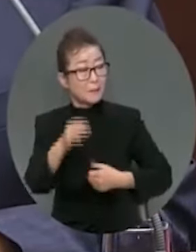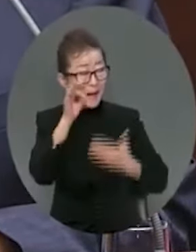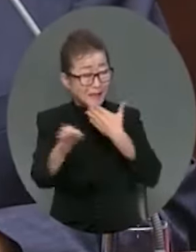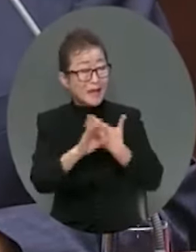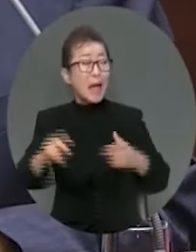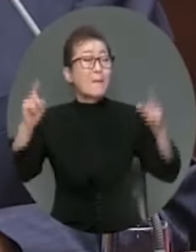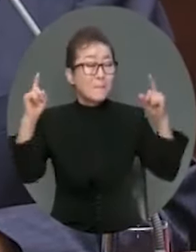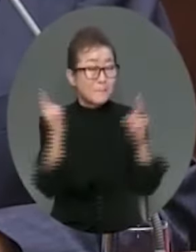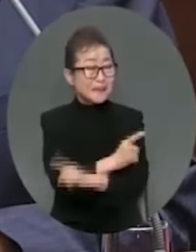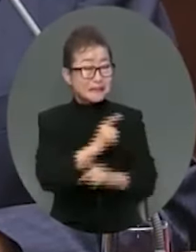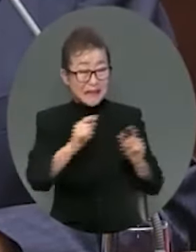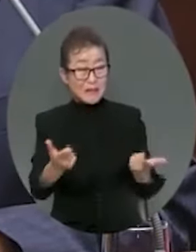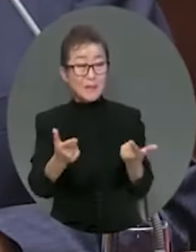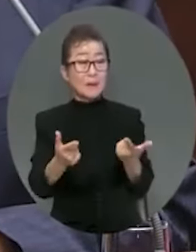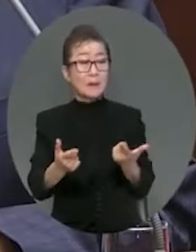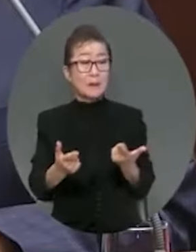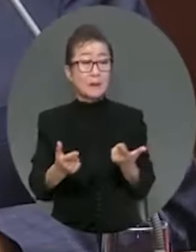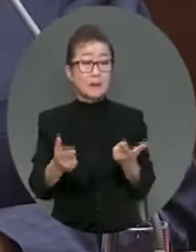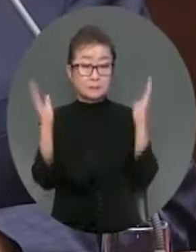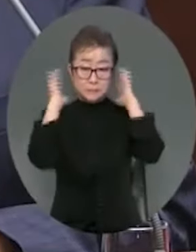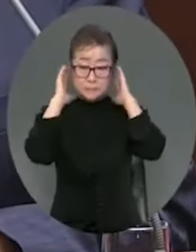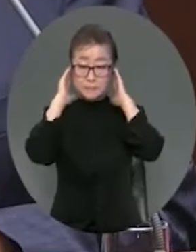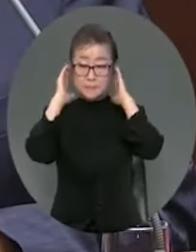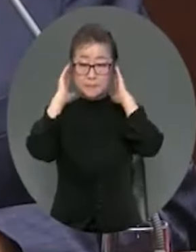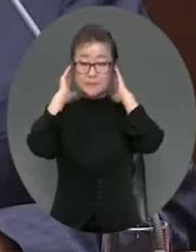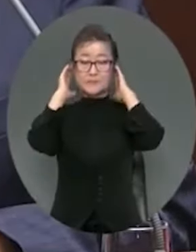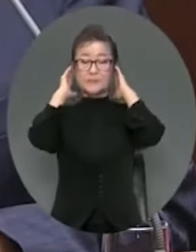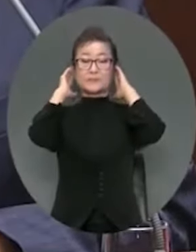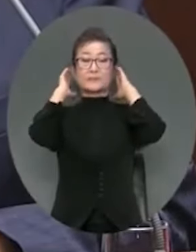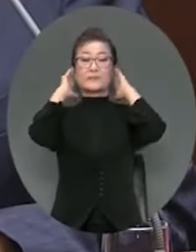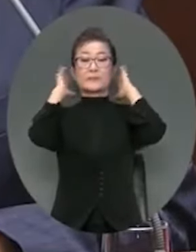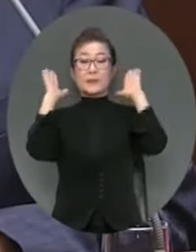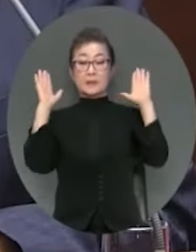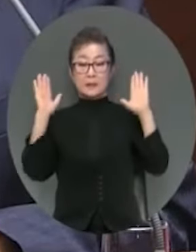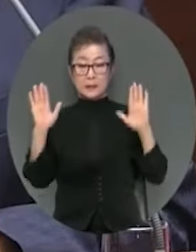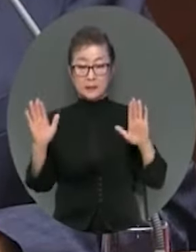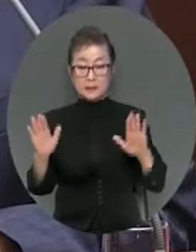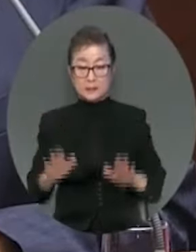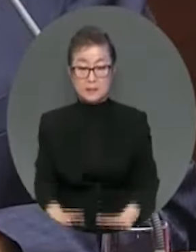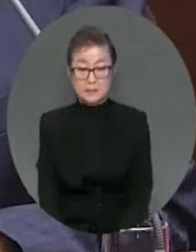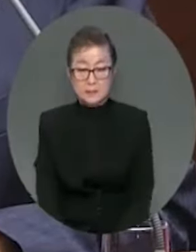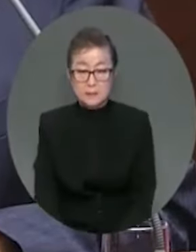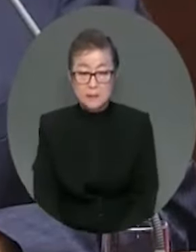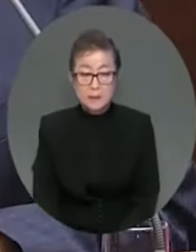불행하고 나라도 망하고 대통령 내부는 험한 꼴 당한다 이 말씀 드리면서